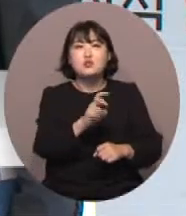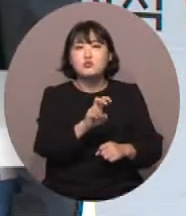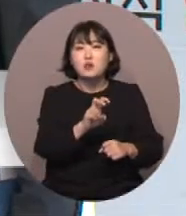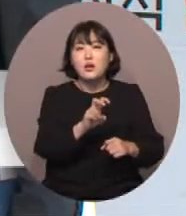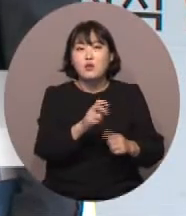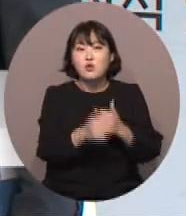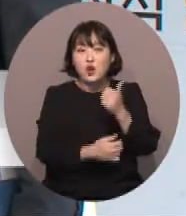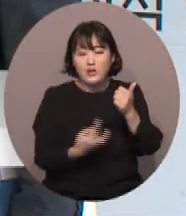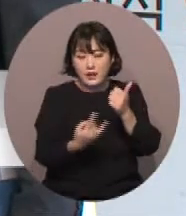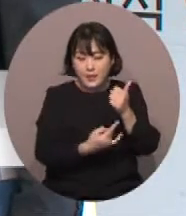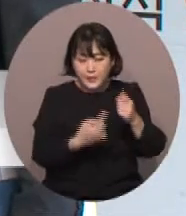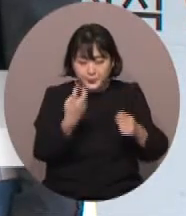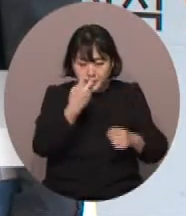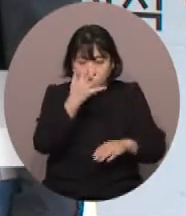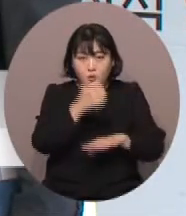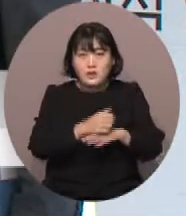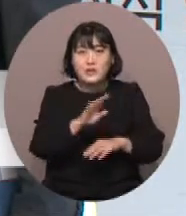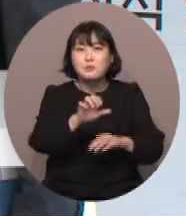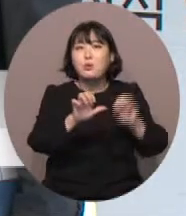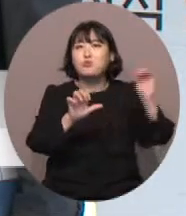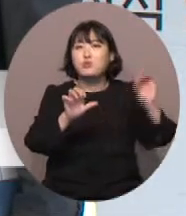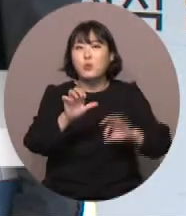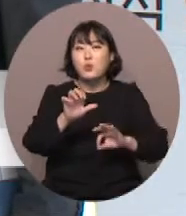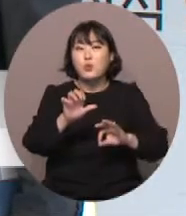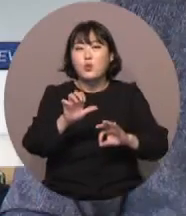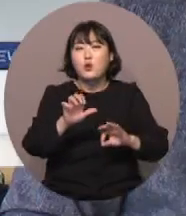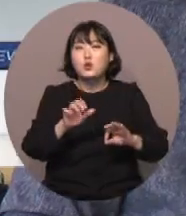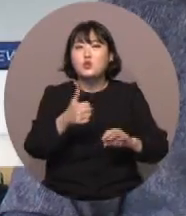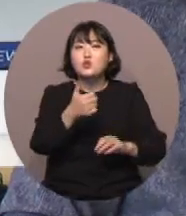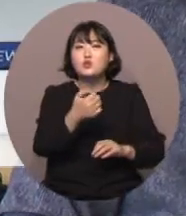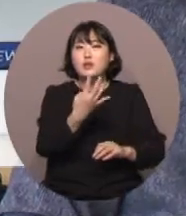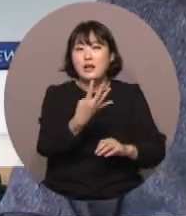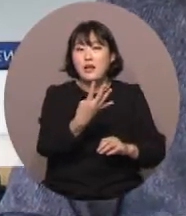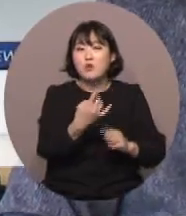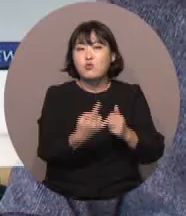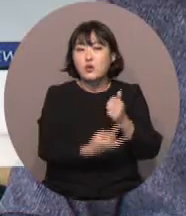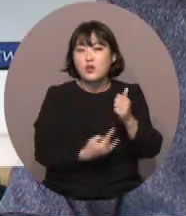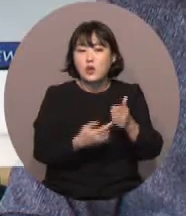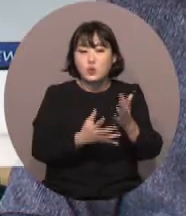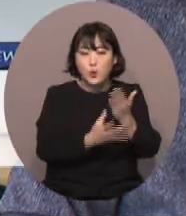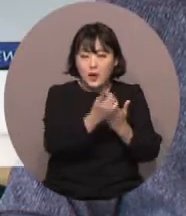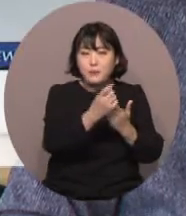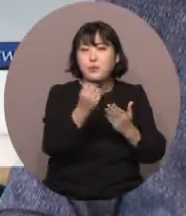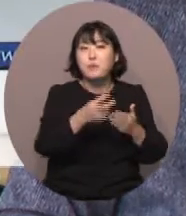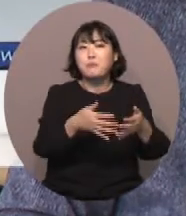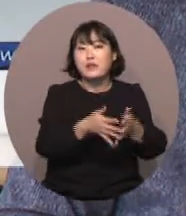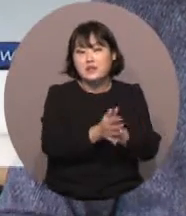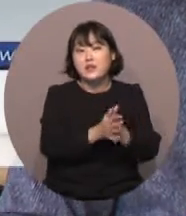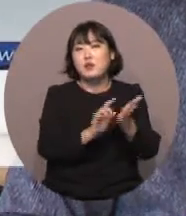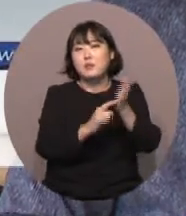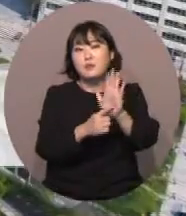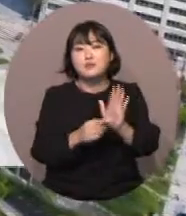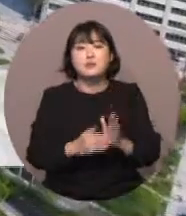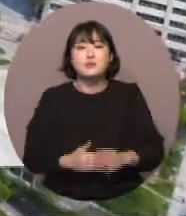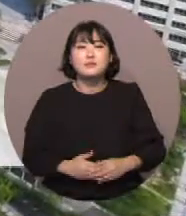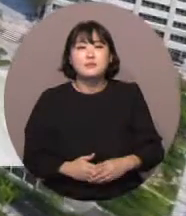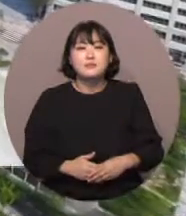대상으로 검토한 결과 45%인 4개위원회를 통합 해지하기로 결정했다고